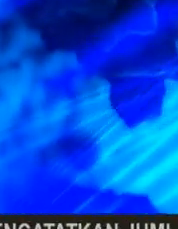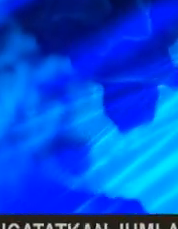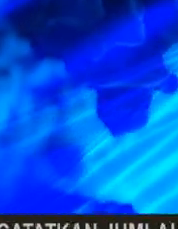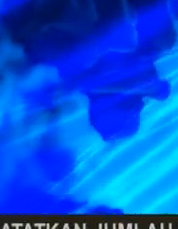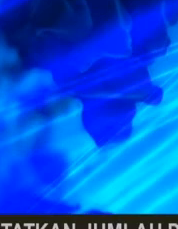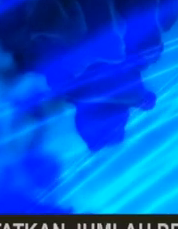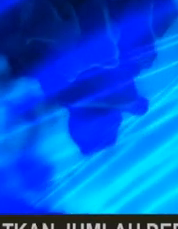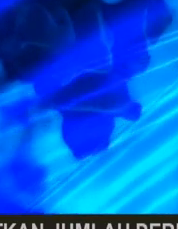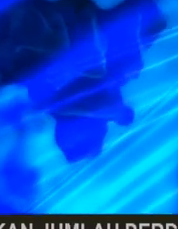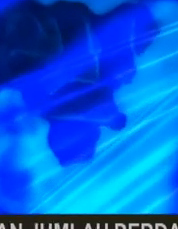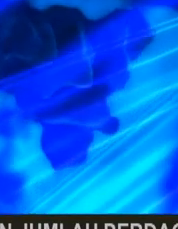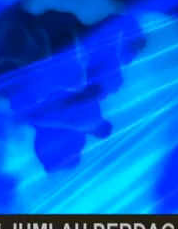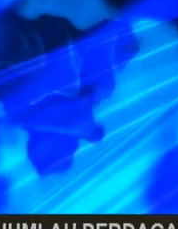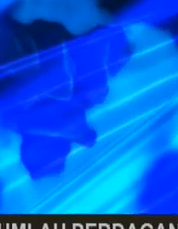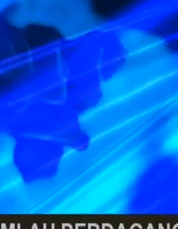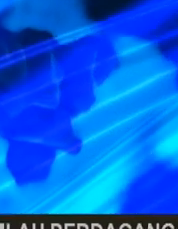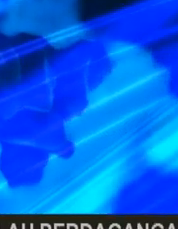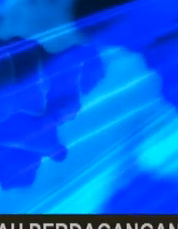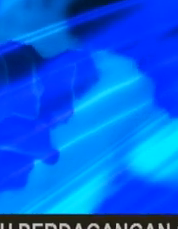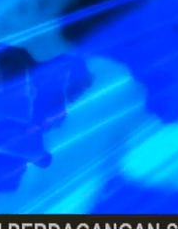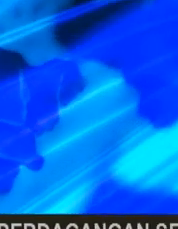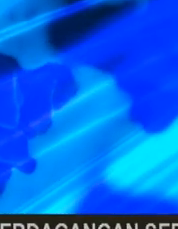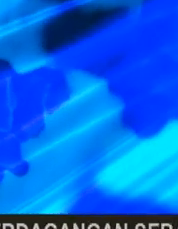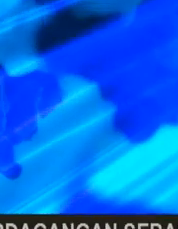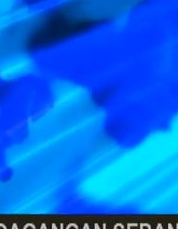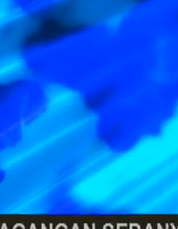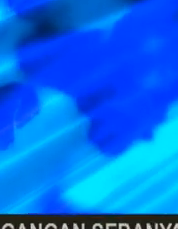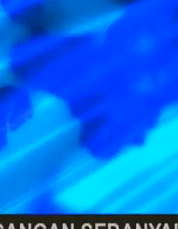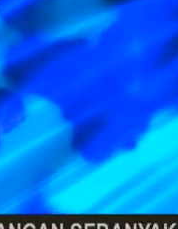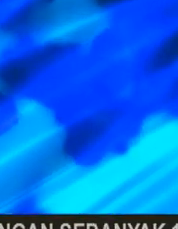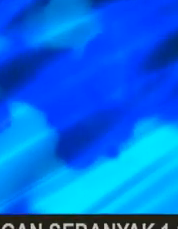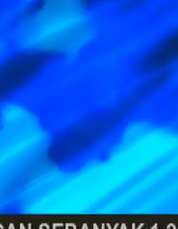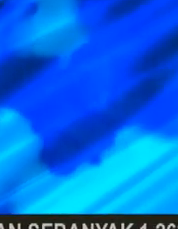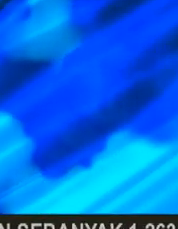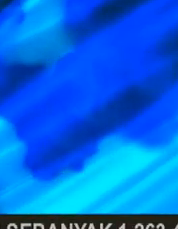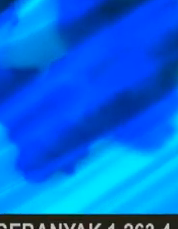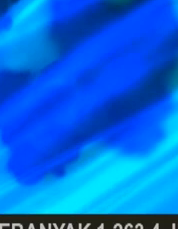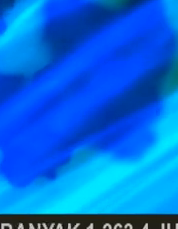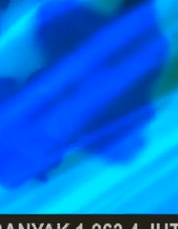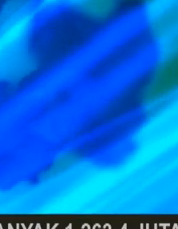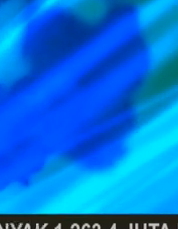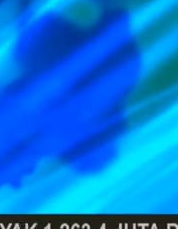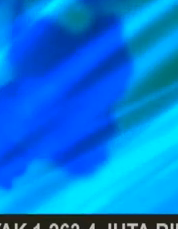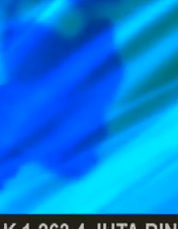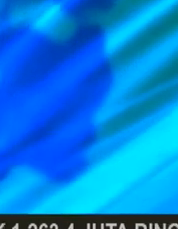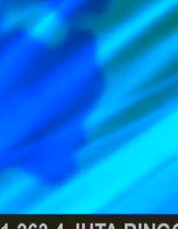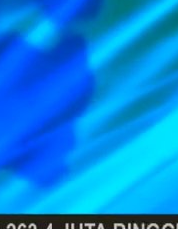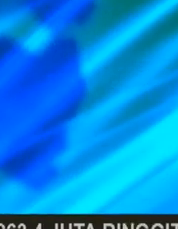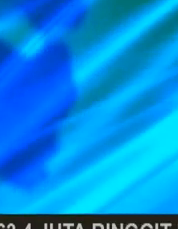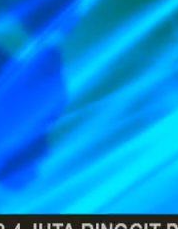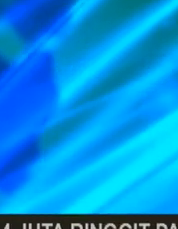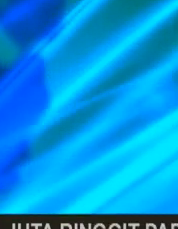Hai sementara itu 151 stempel ujian virus oscorp itu telah dilaksanakan dalam tempo 24jam